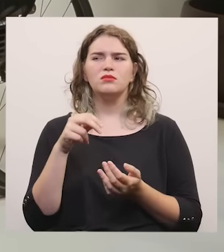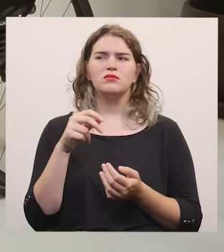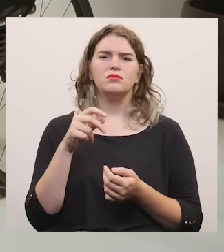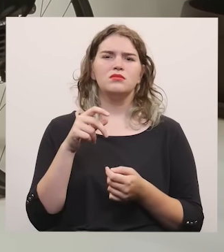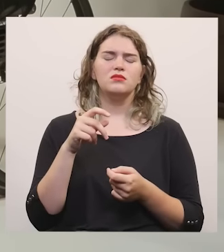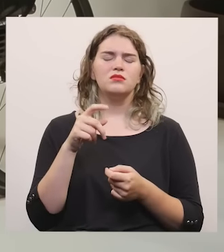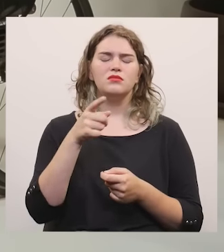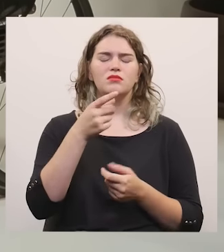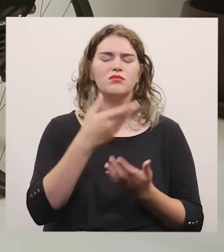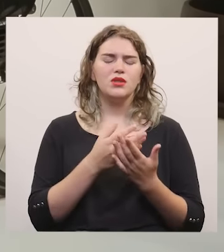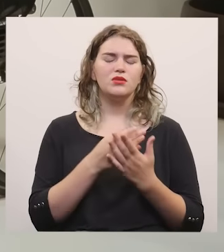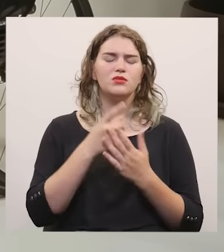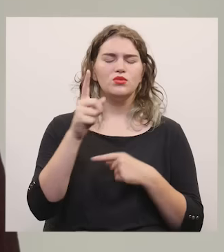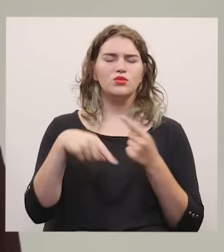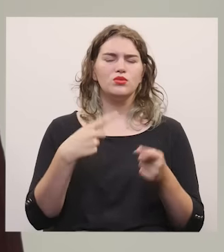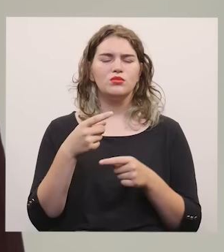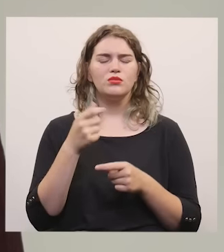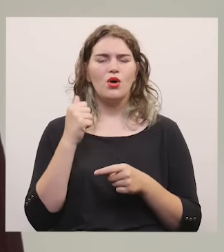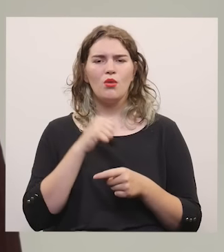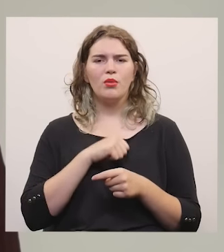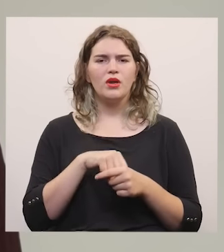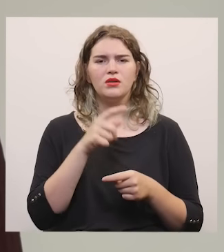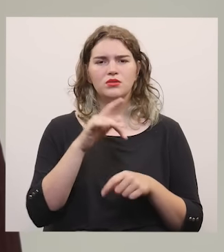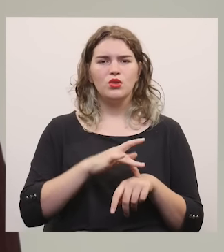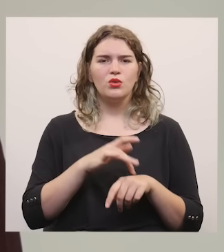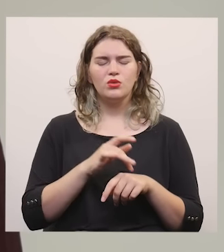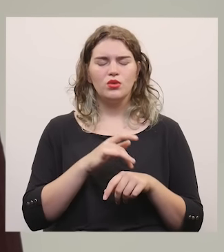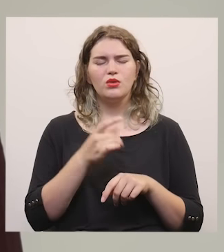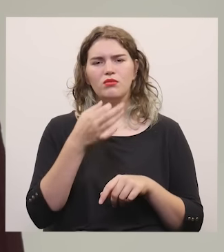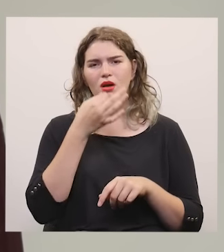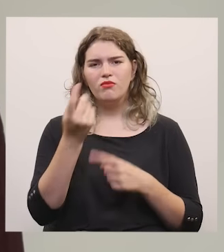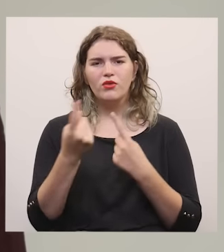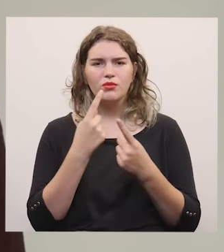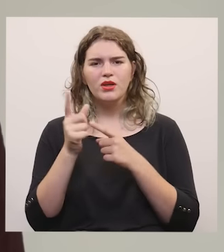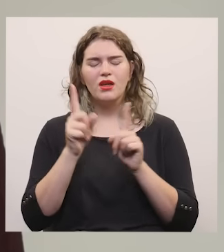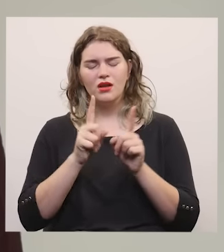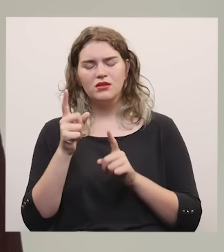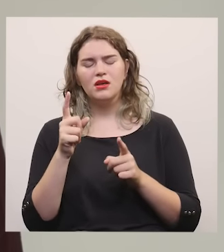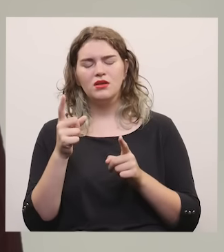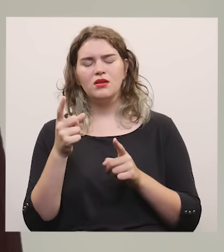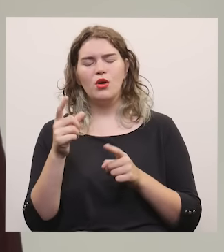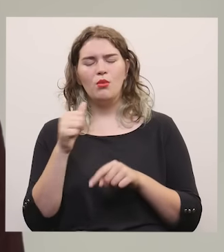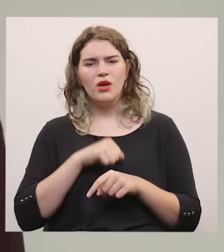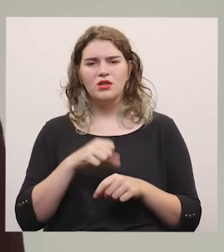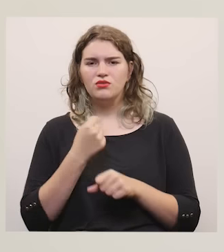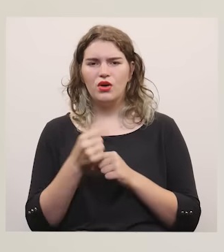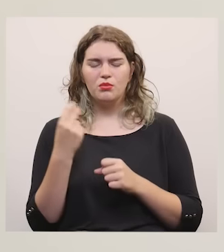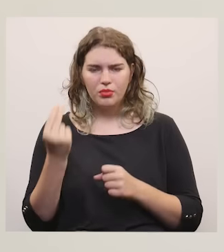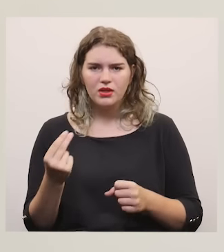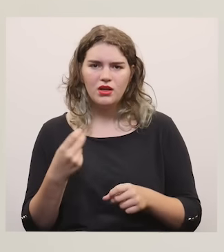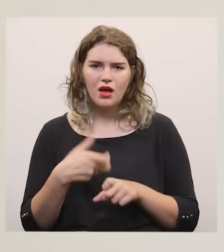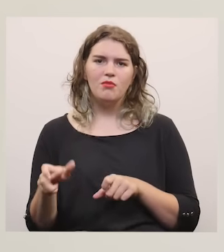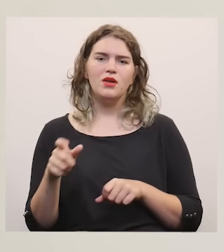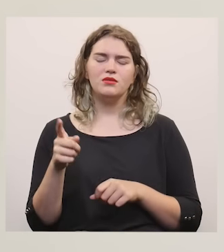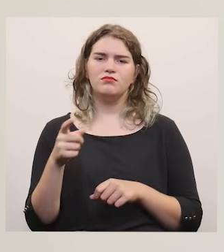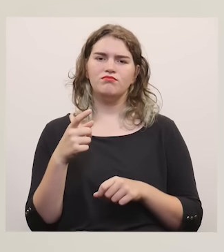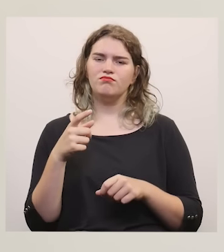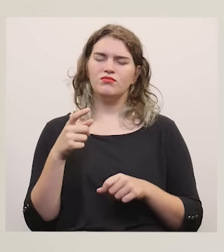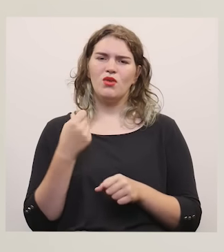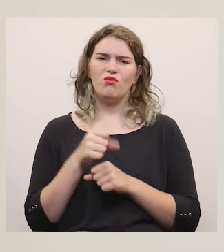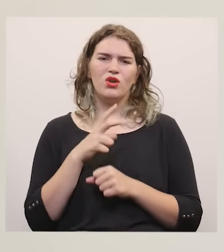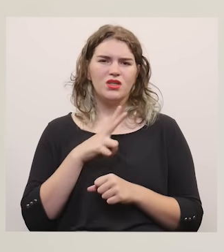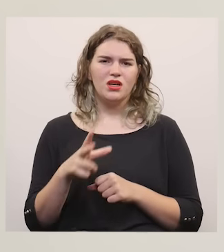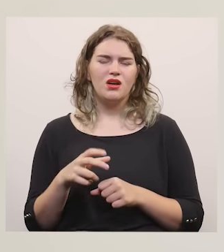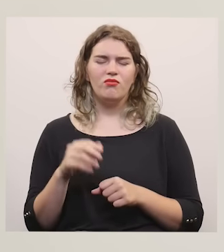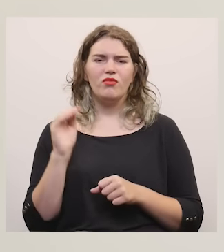el, chiar imediat după operație, m-am dus la domnul doctor în birou și mi-a spus că, deși operația a fost un succes, situația lui Florin